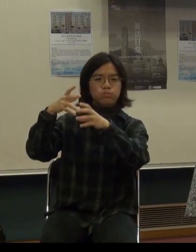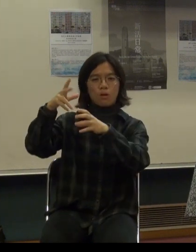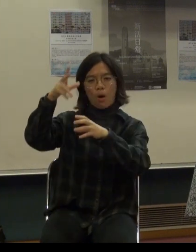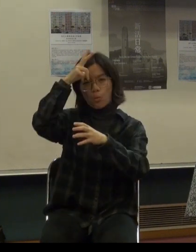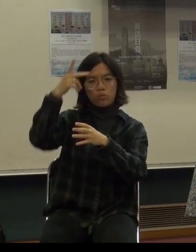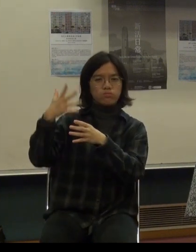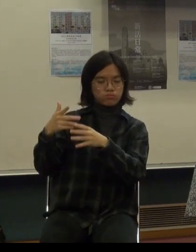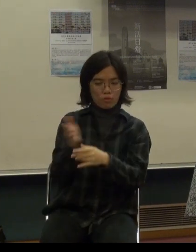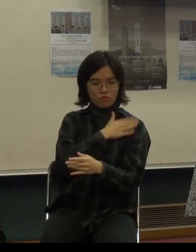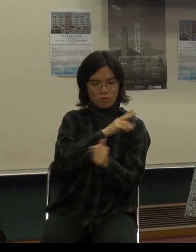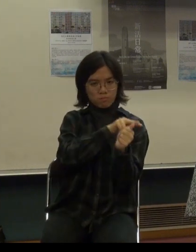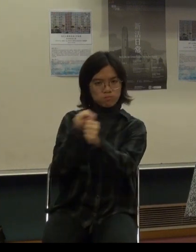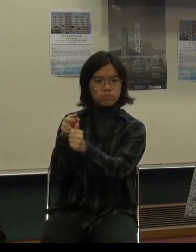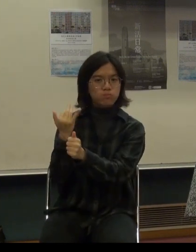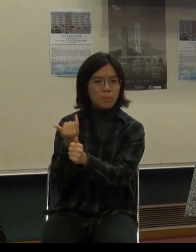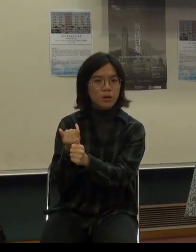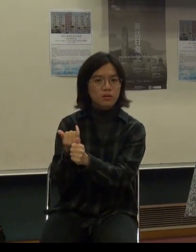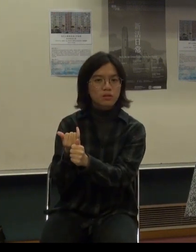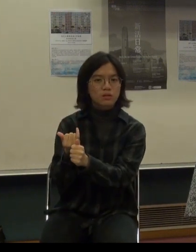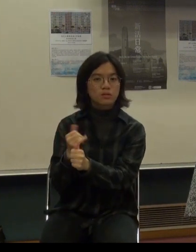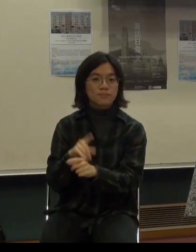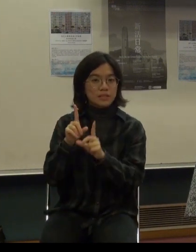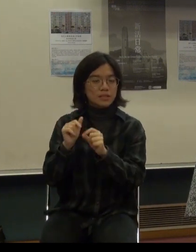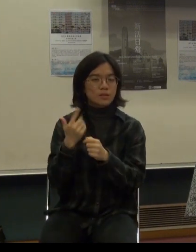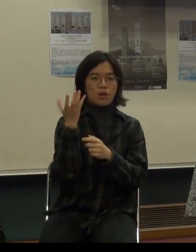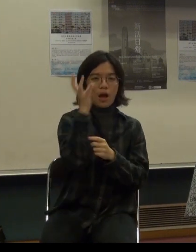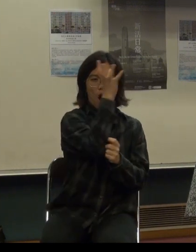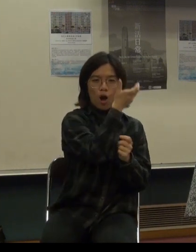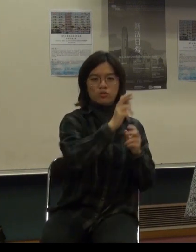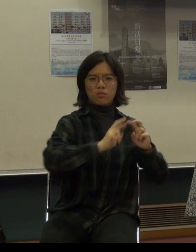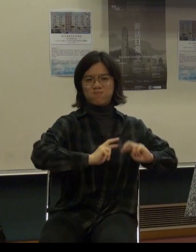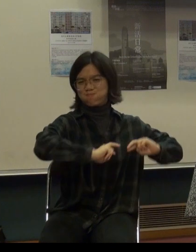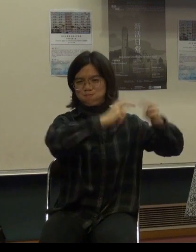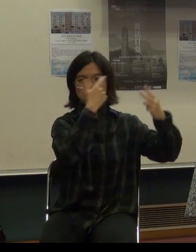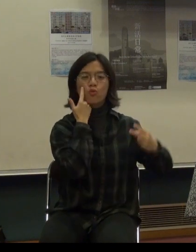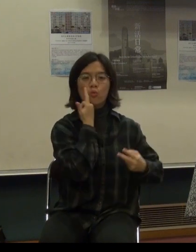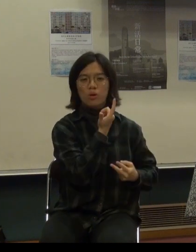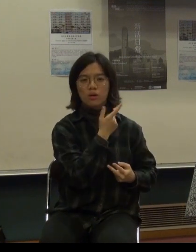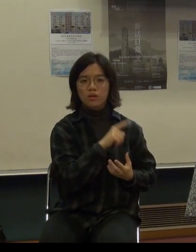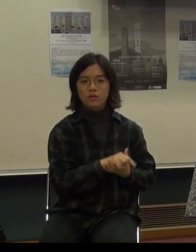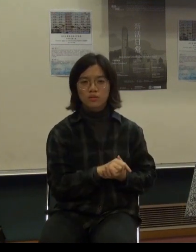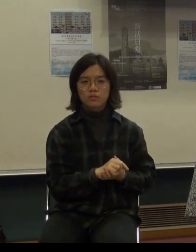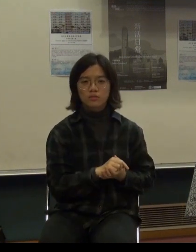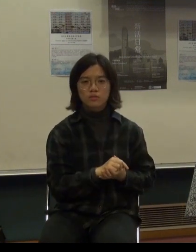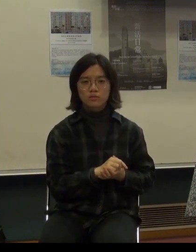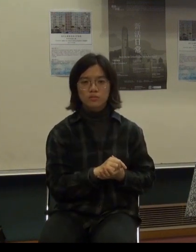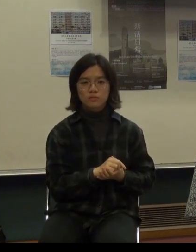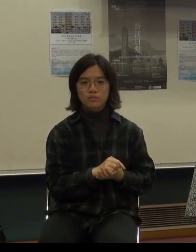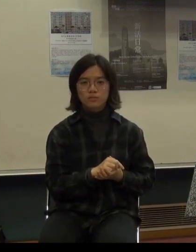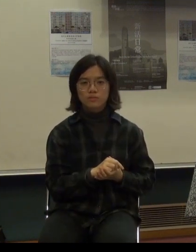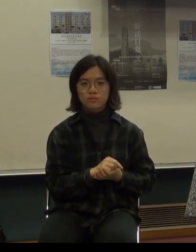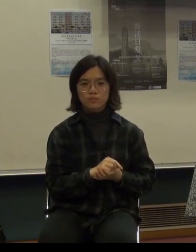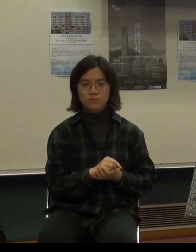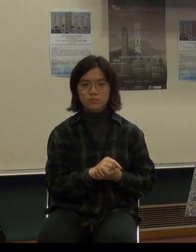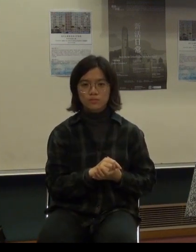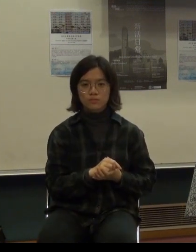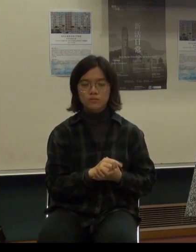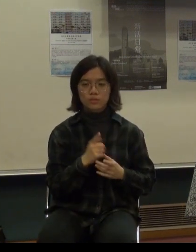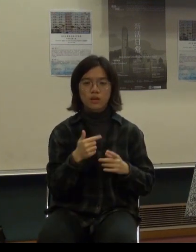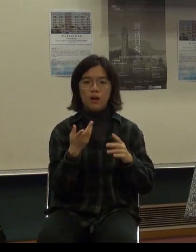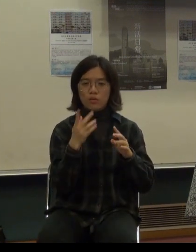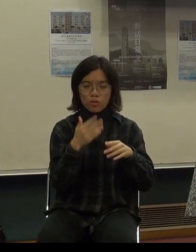統治我們呢？所以整個脈絡，即是在歐洲發生的變化很大，因為你會看到其實整個脈絡就帶到去，